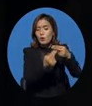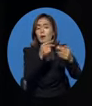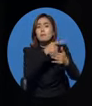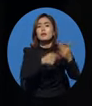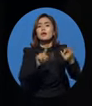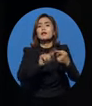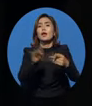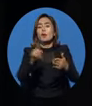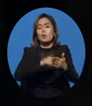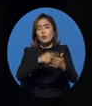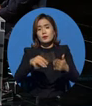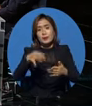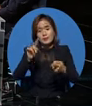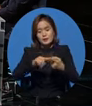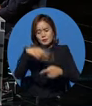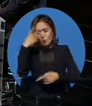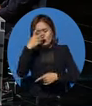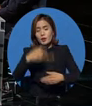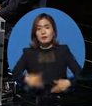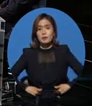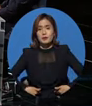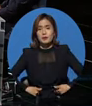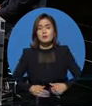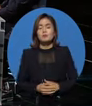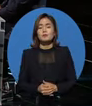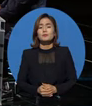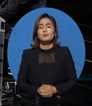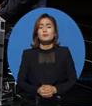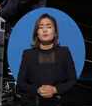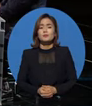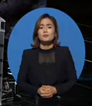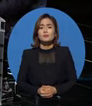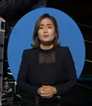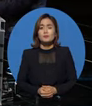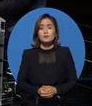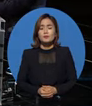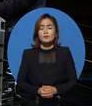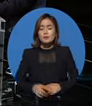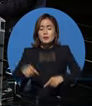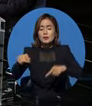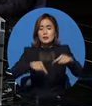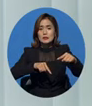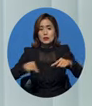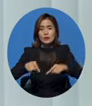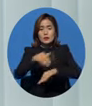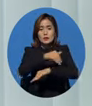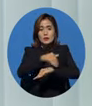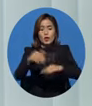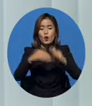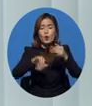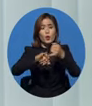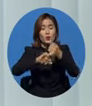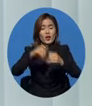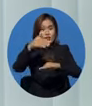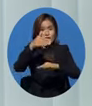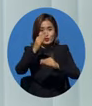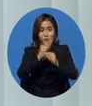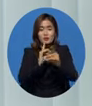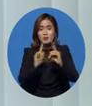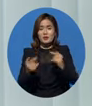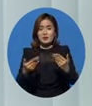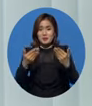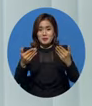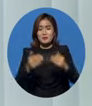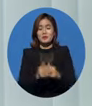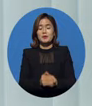그것을 적극적으로 검토해야 된다 이렇게 말씀 드린 4 정책과 공약 중심의 주도권 토론 끝으로 홍영표 후보